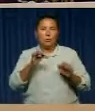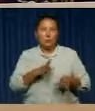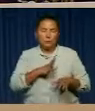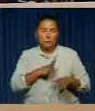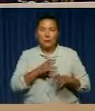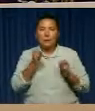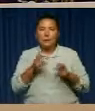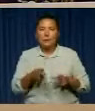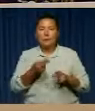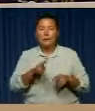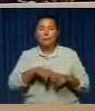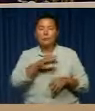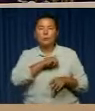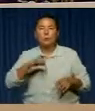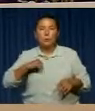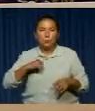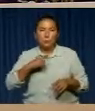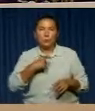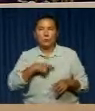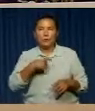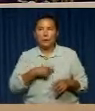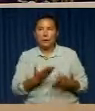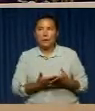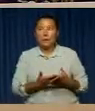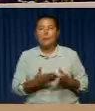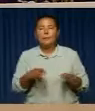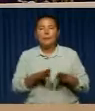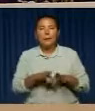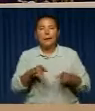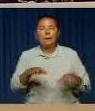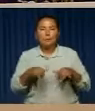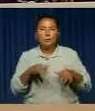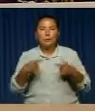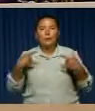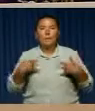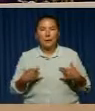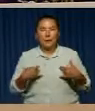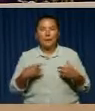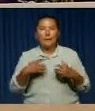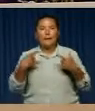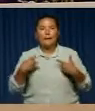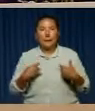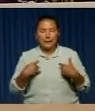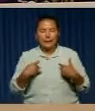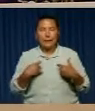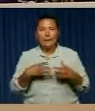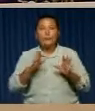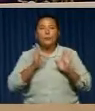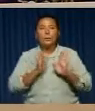ғой. Сондықтан ол өз-өзін соған қауіпке төндіріп отыр. Сондықтан компьютерлік томография мен рентгенмен